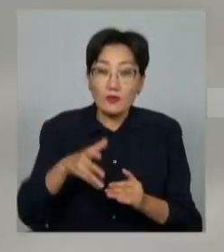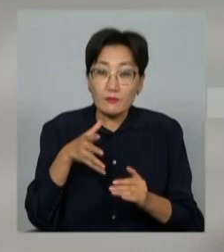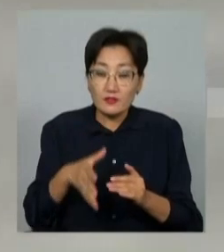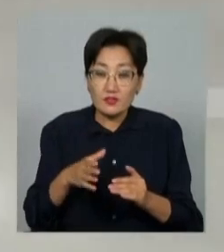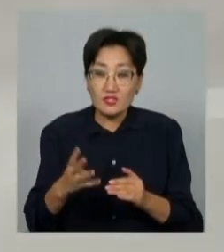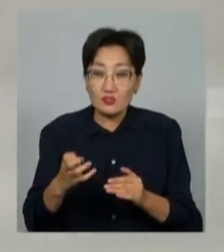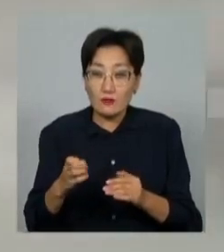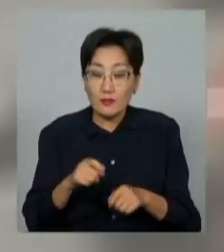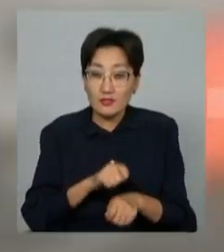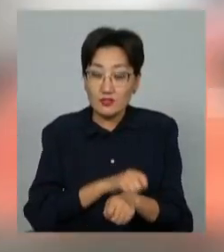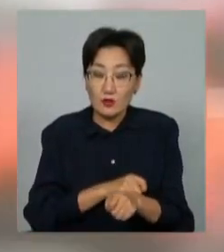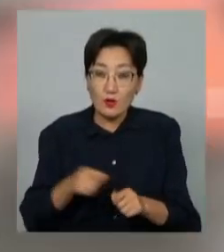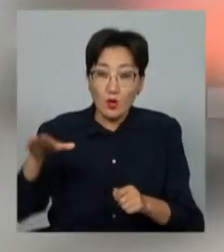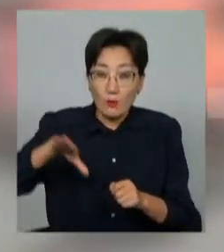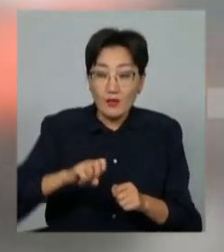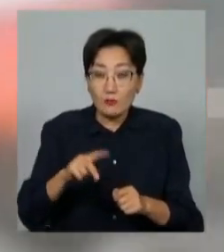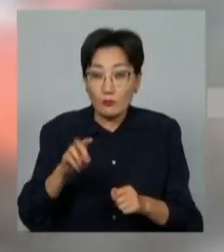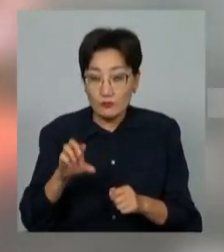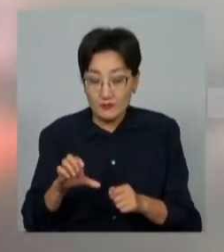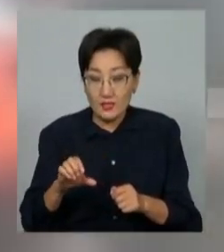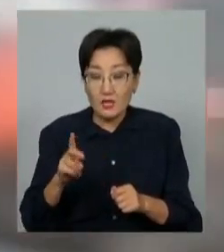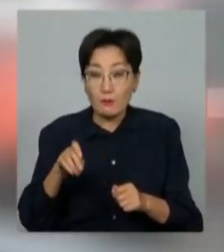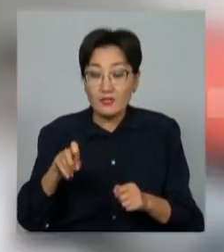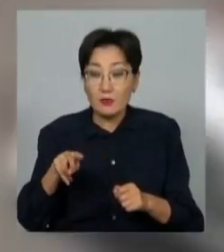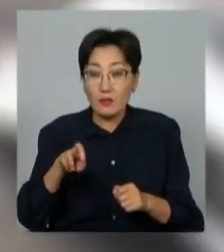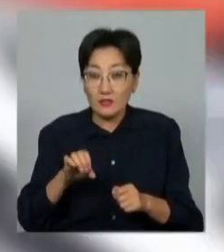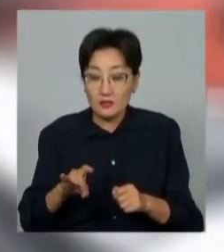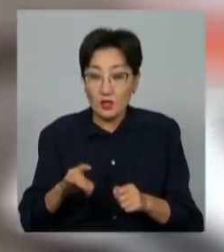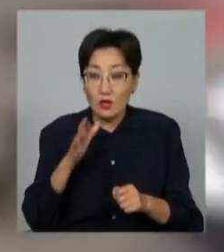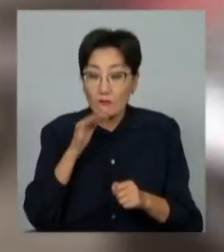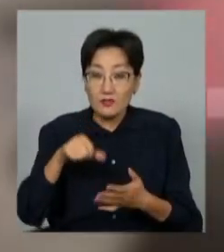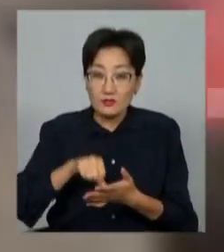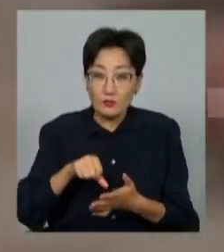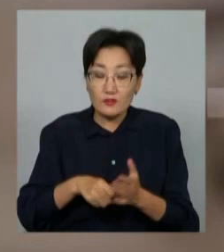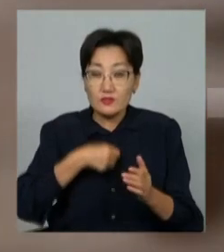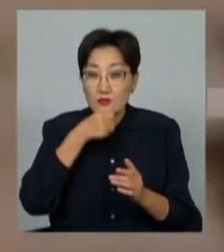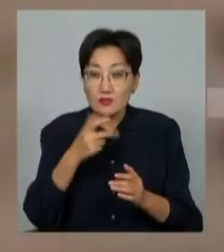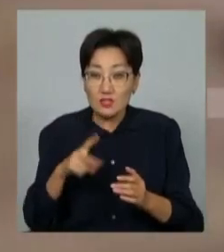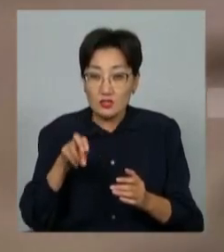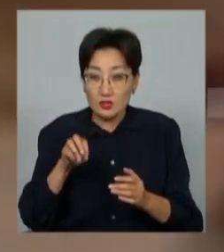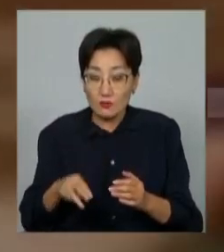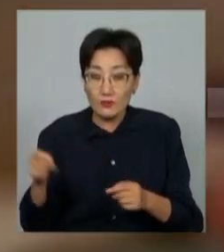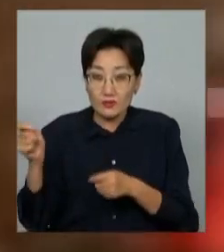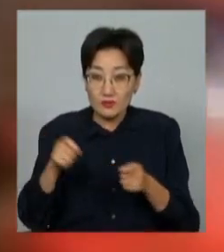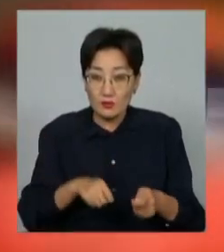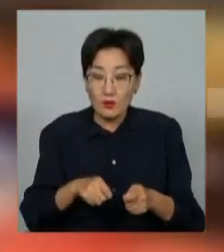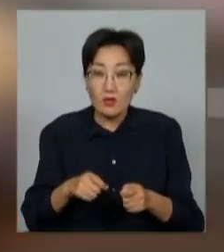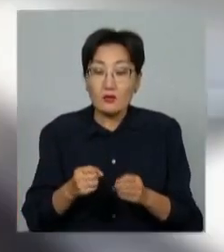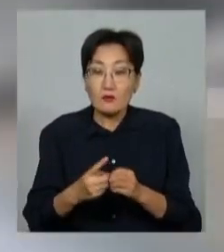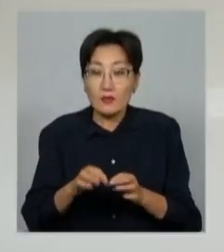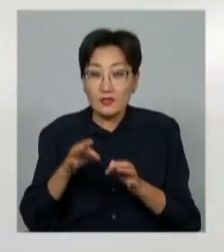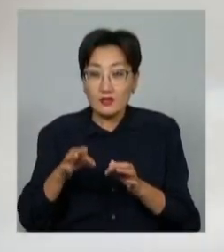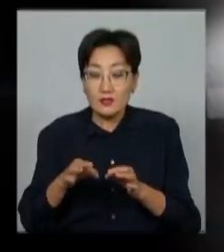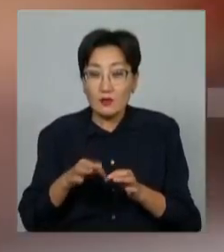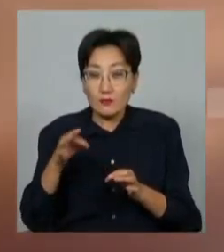5300 метров на склоне Эльбруса в Кабардино-Балкарии. Возраст участников старше 30 лет. Они приехали из 11 регионов